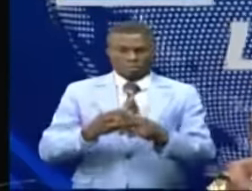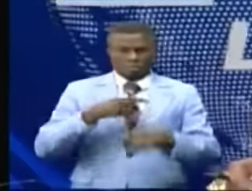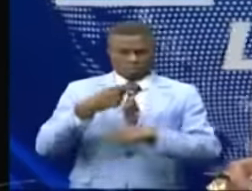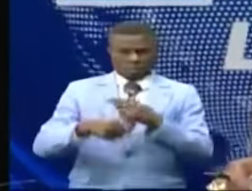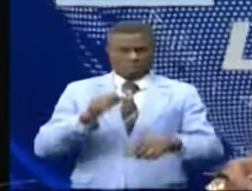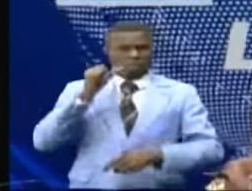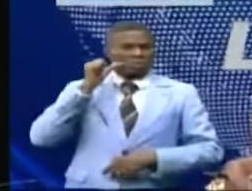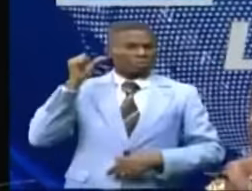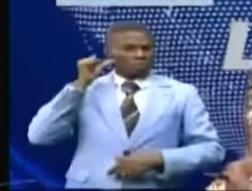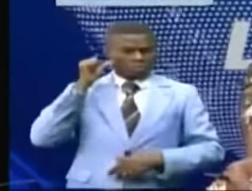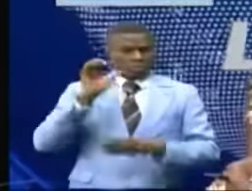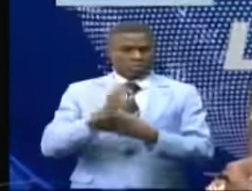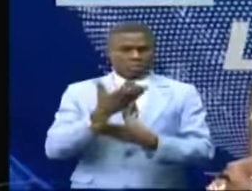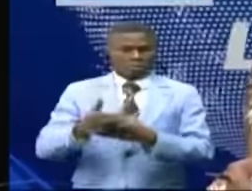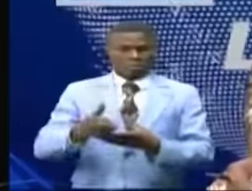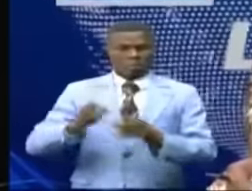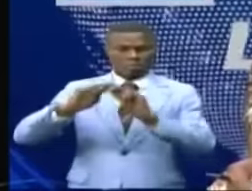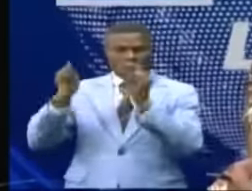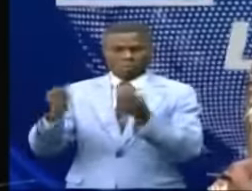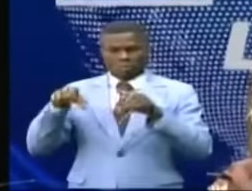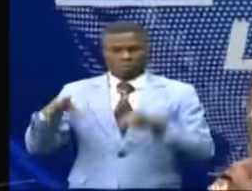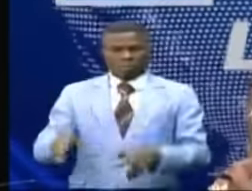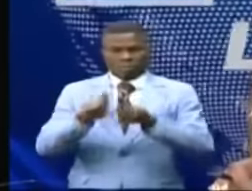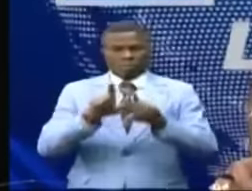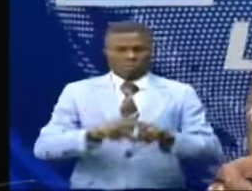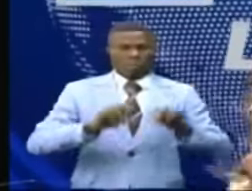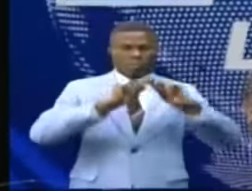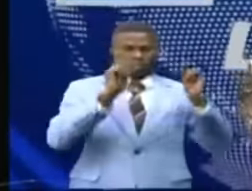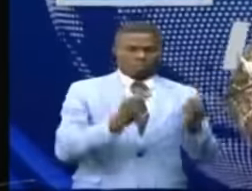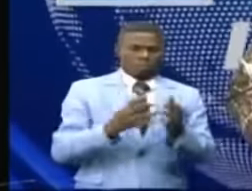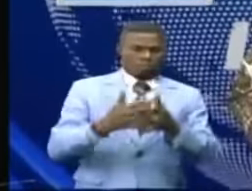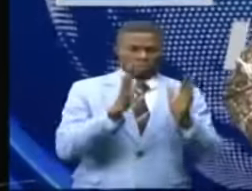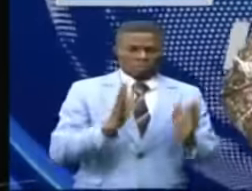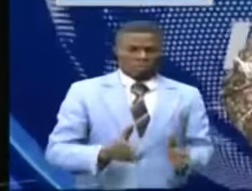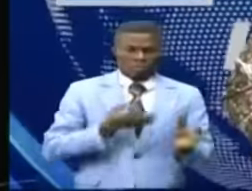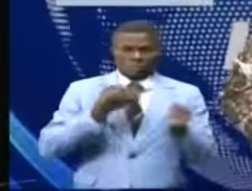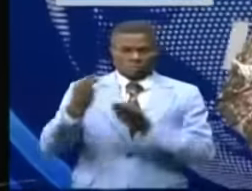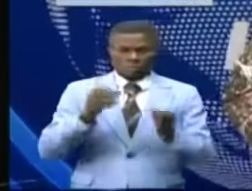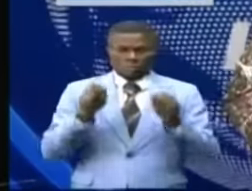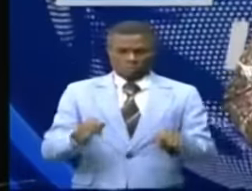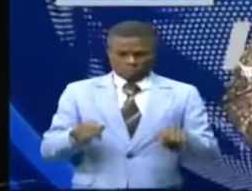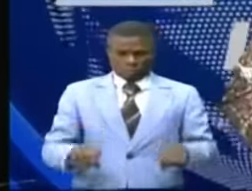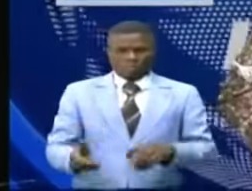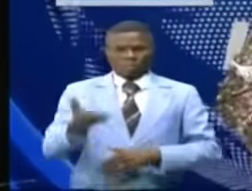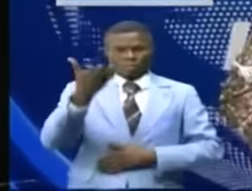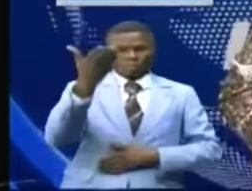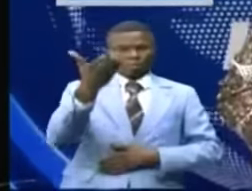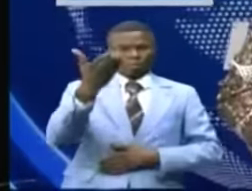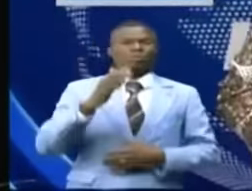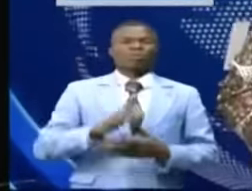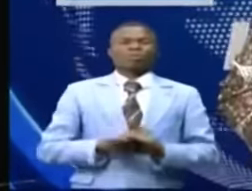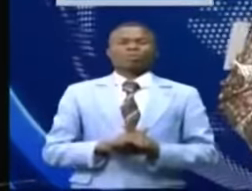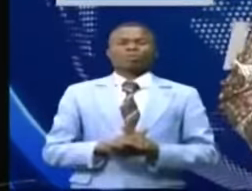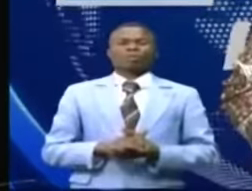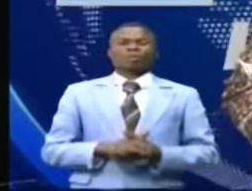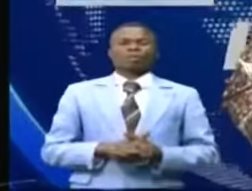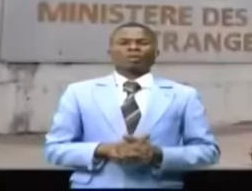débuté hier entre la partie congolaise et la MONUSCO. Trouvez plus de détails dans ce reportage de Doris Mozo et Pompon Oumba.